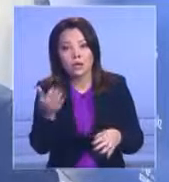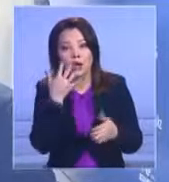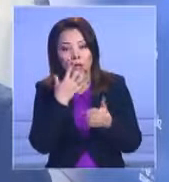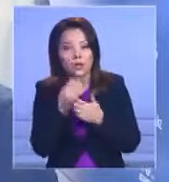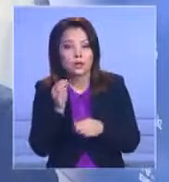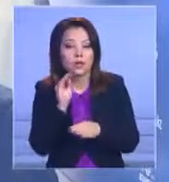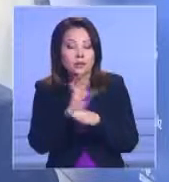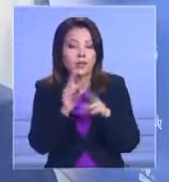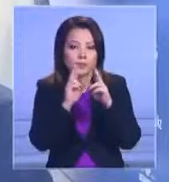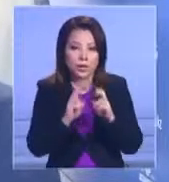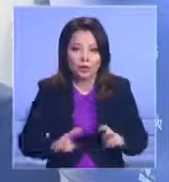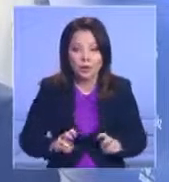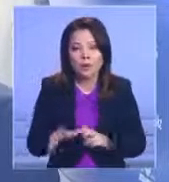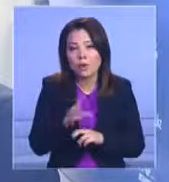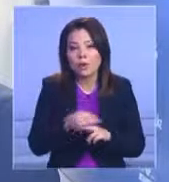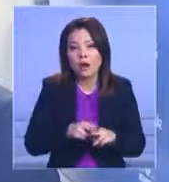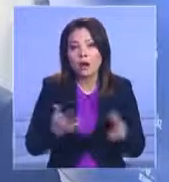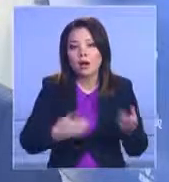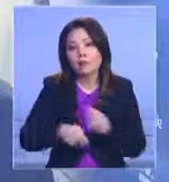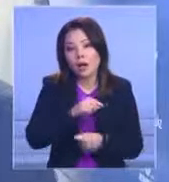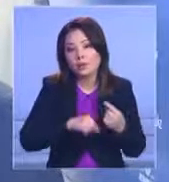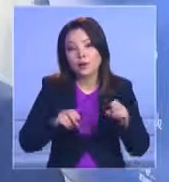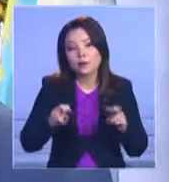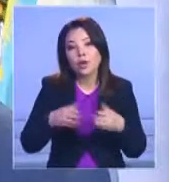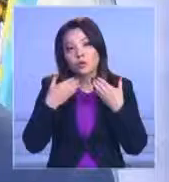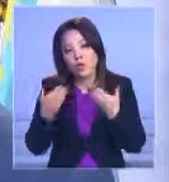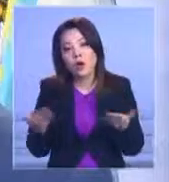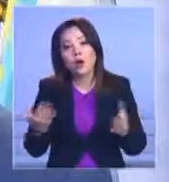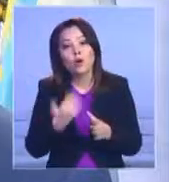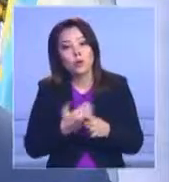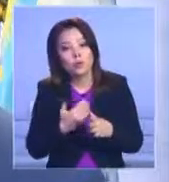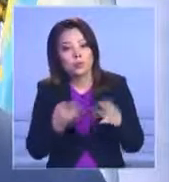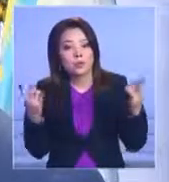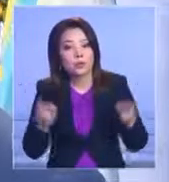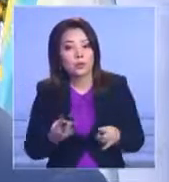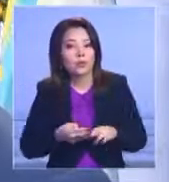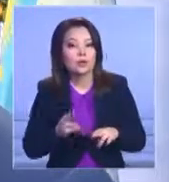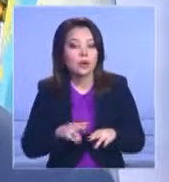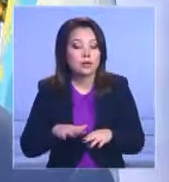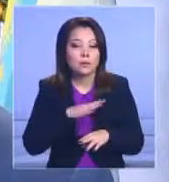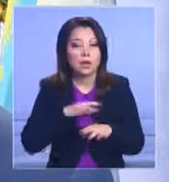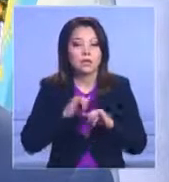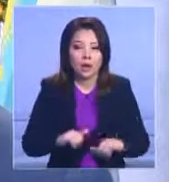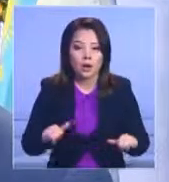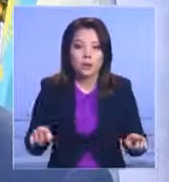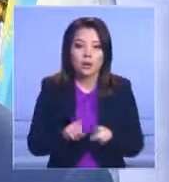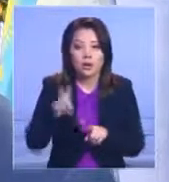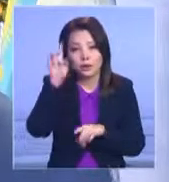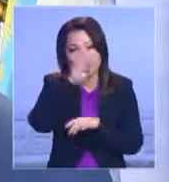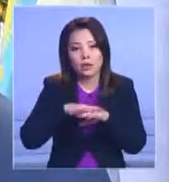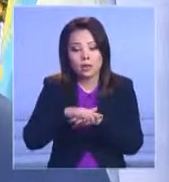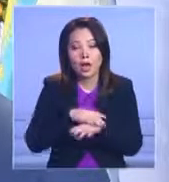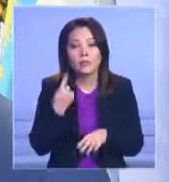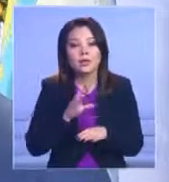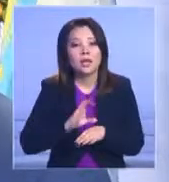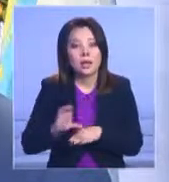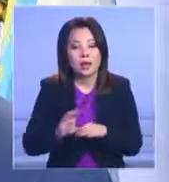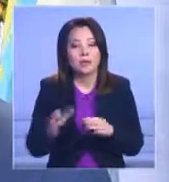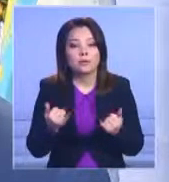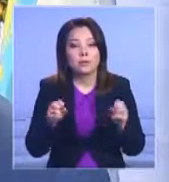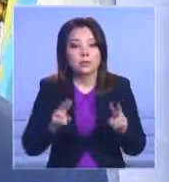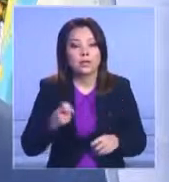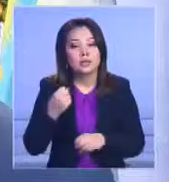да бір ревизия жасауымыз керек. Қандай кәсіпкерлерден сұрауымыз керек, қандай көмек керек. Дамыған елдердің жаңа нелерін қарасақ, оларда бір экспорттық центр